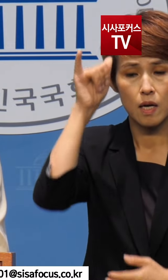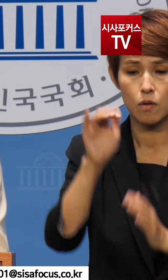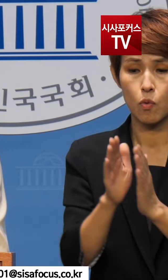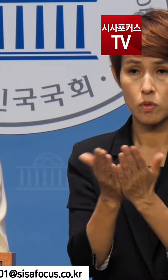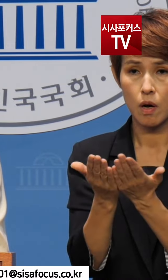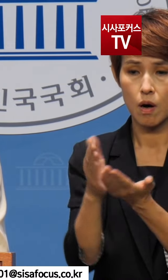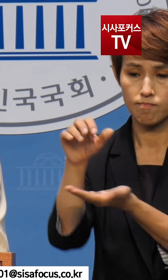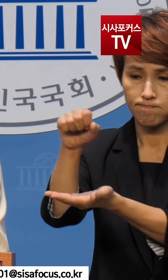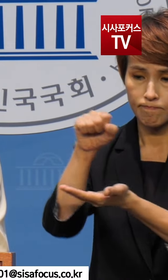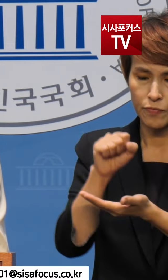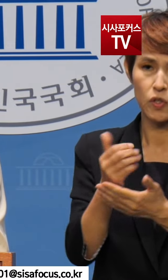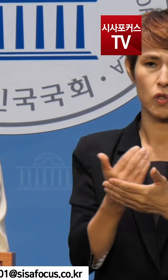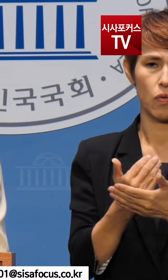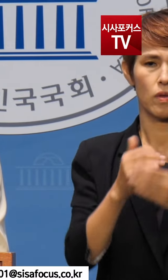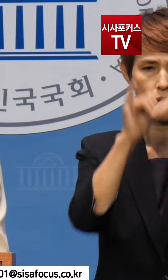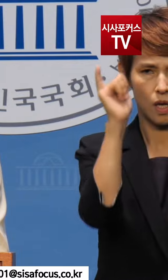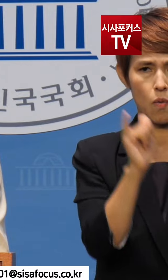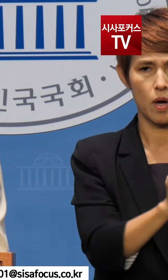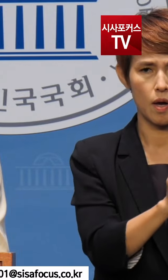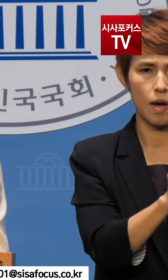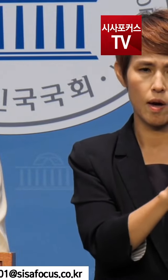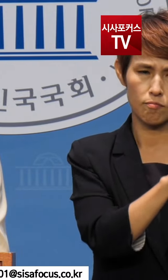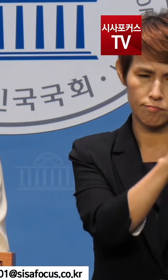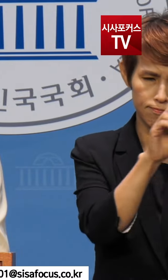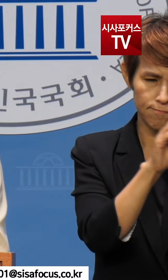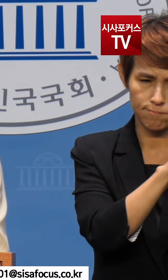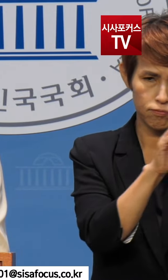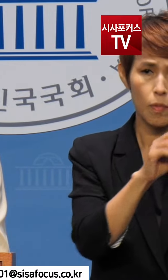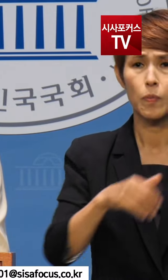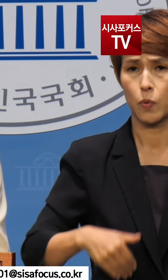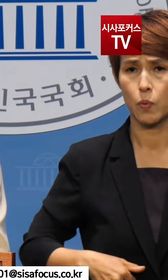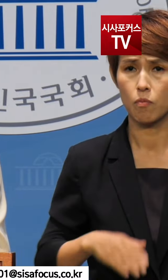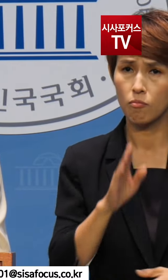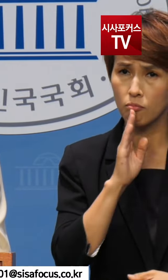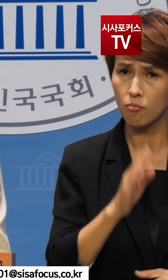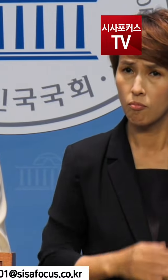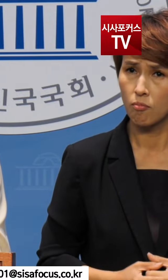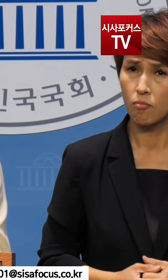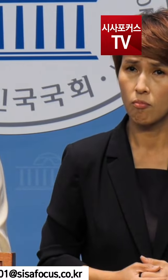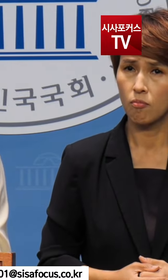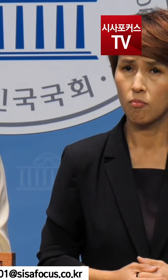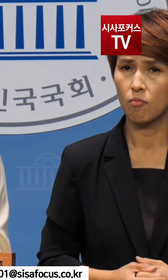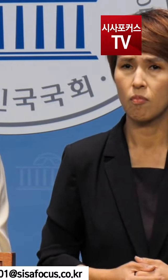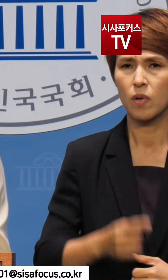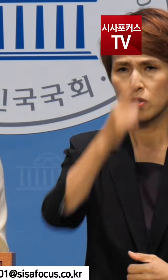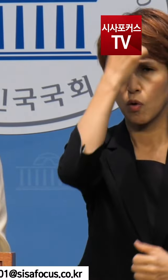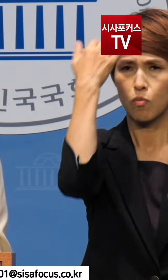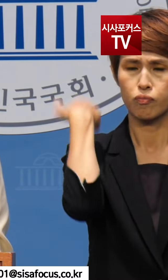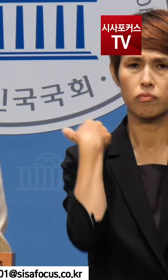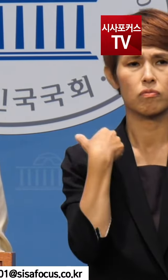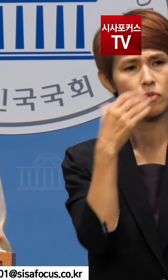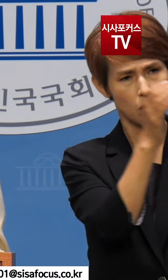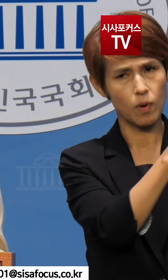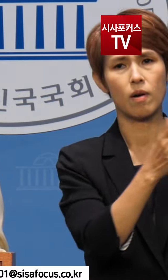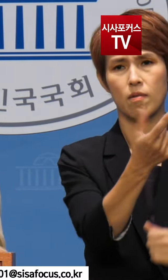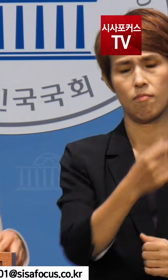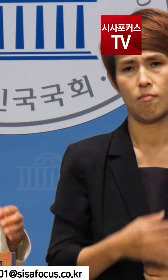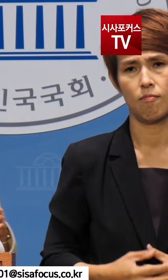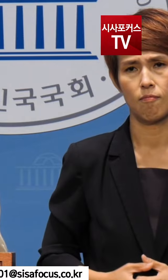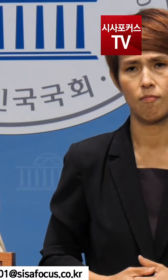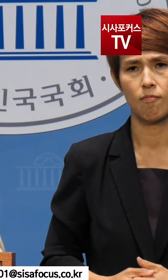교과서를 도입하기 전에 사회적 담론을 논의하고 형성해야 하는 것 아닙니까? 이것이 정부의 기본 역할이자 책무입니다.